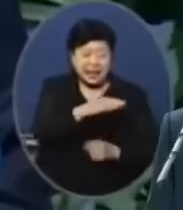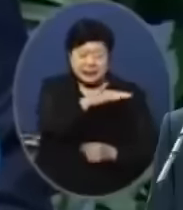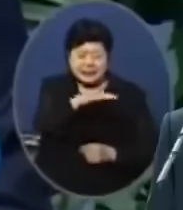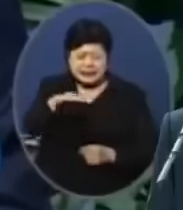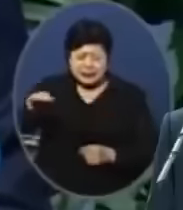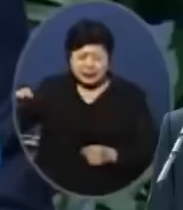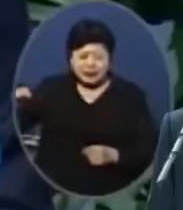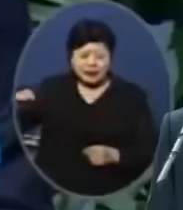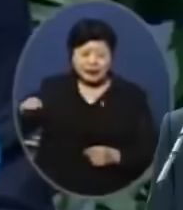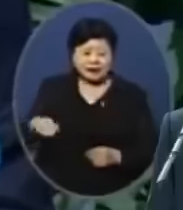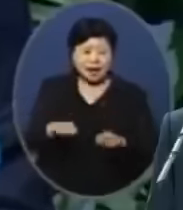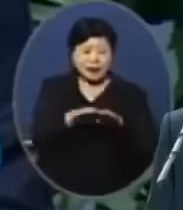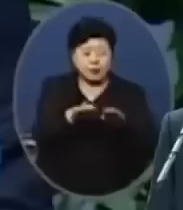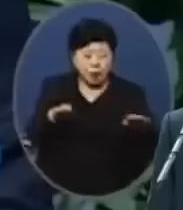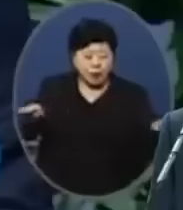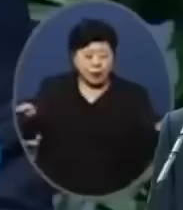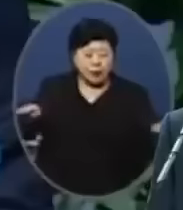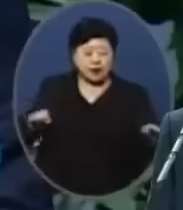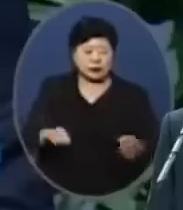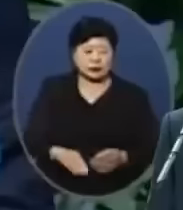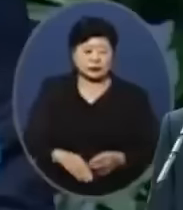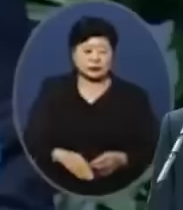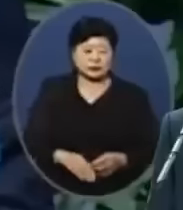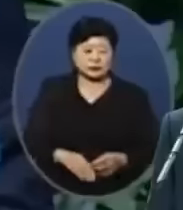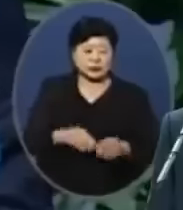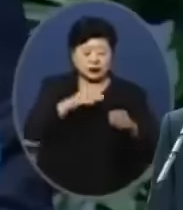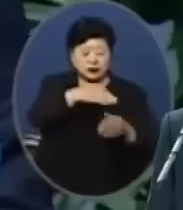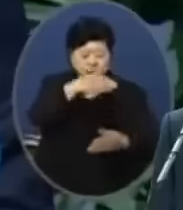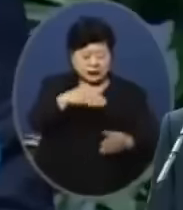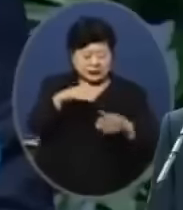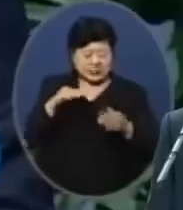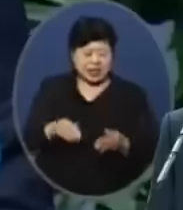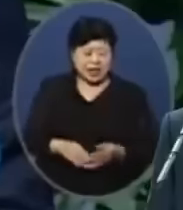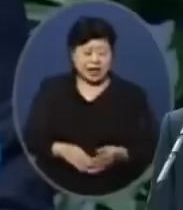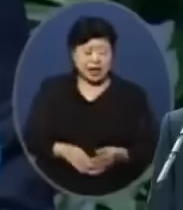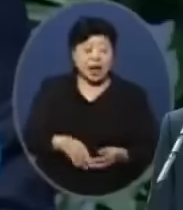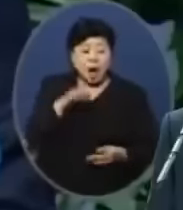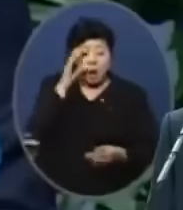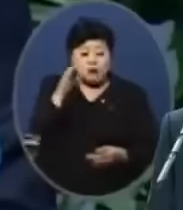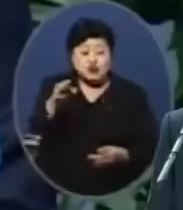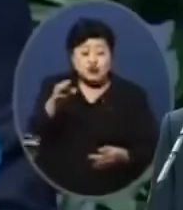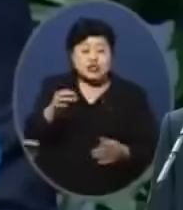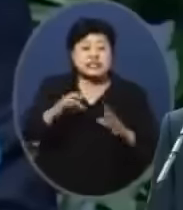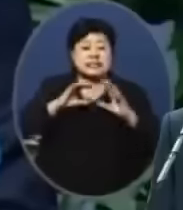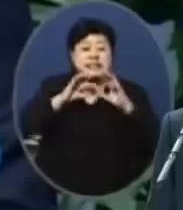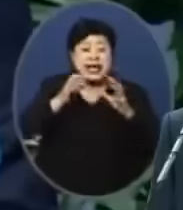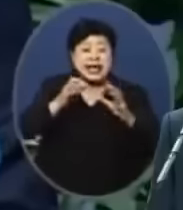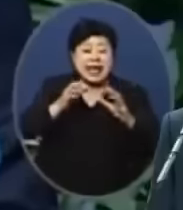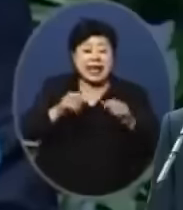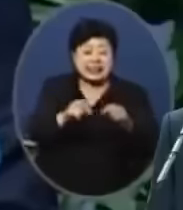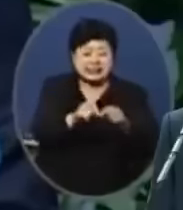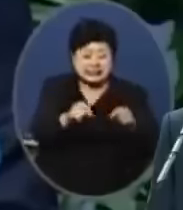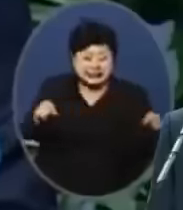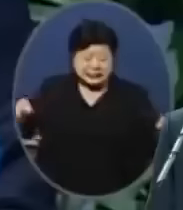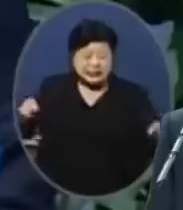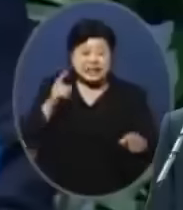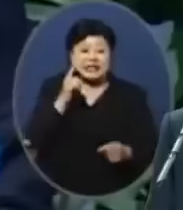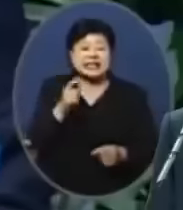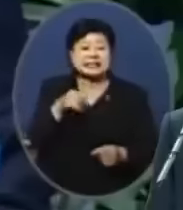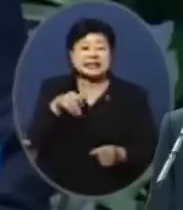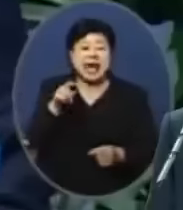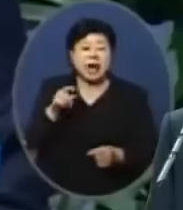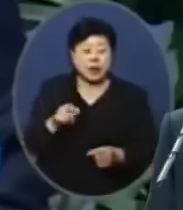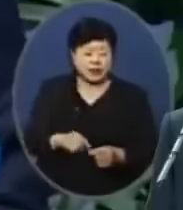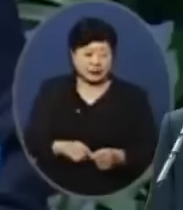일직선과 평면과 입체가 물질 세계인 것입니다. 일직선은 1차원의 세계고